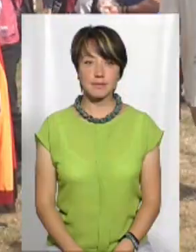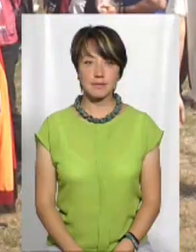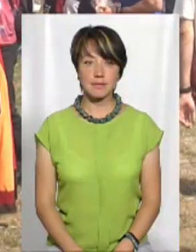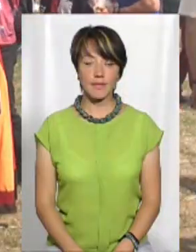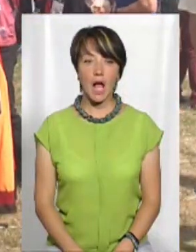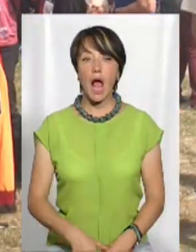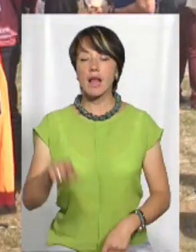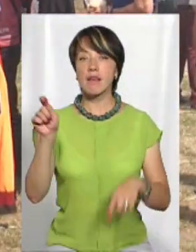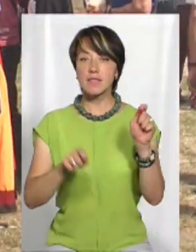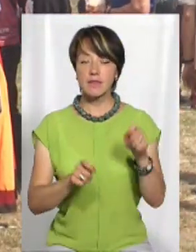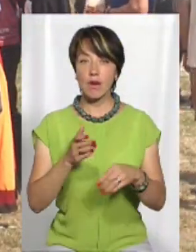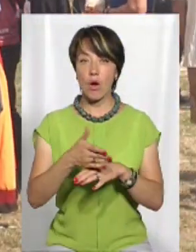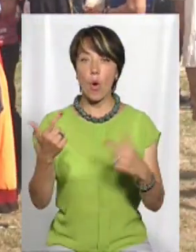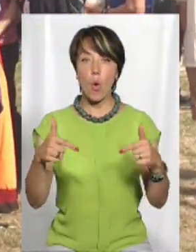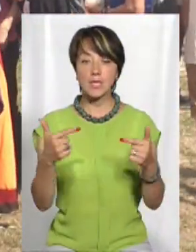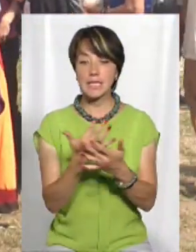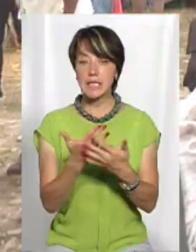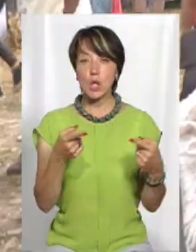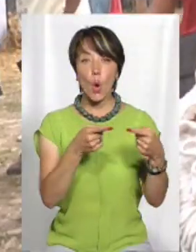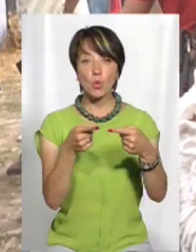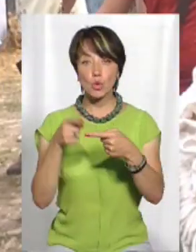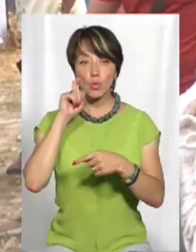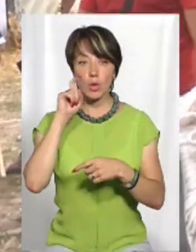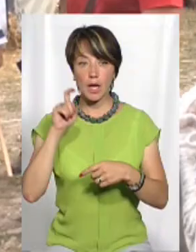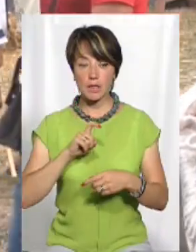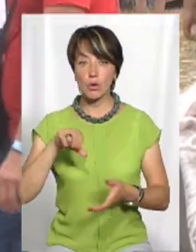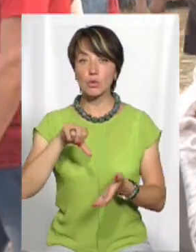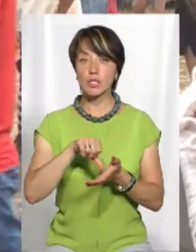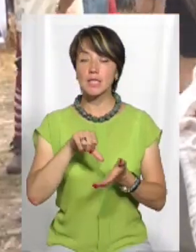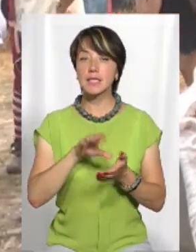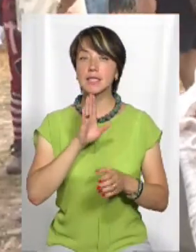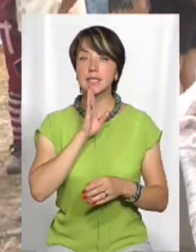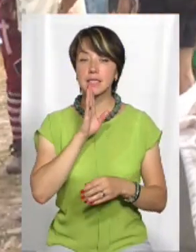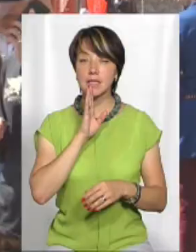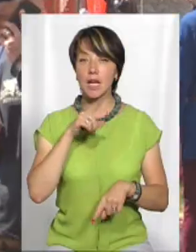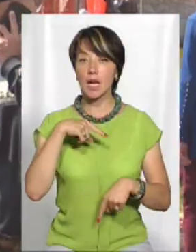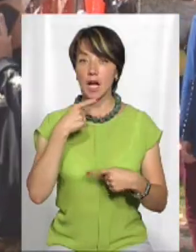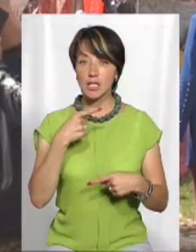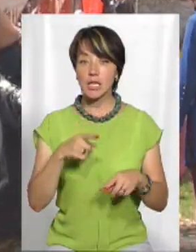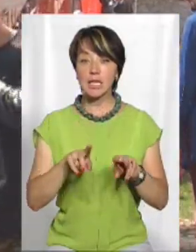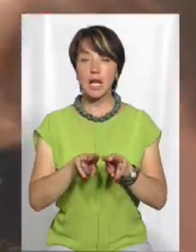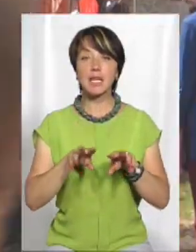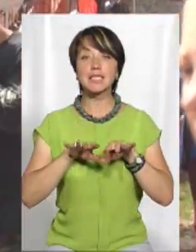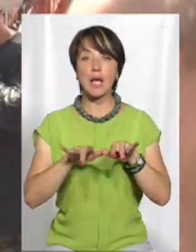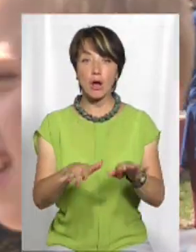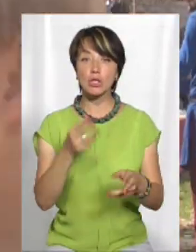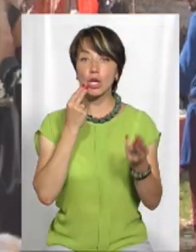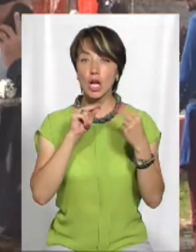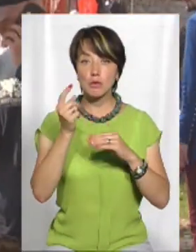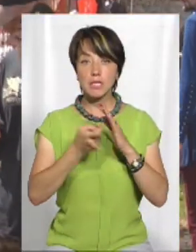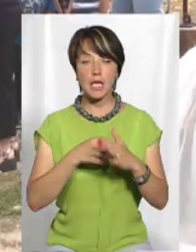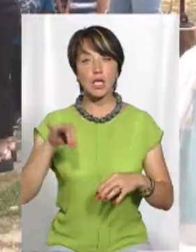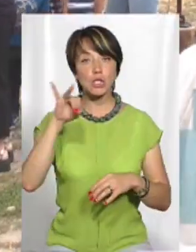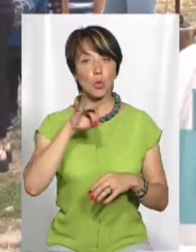На фестивалі завітали гості з різних куточків України. Учасниця фестивалю киянка Марія Ємець каже, такі заходи допомагають краще пізнати